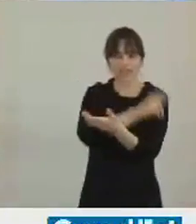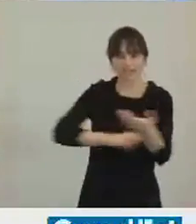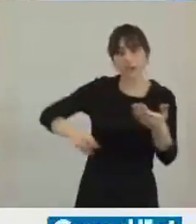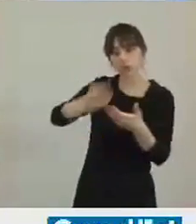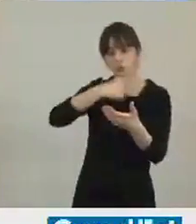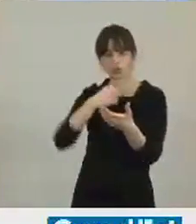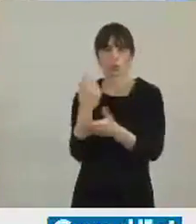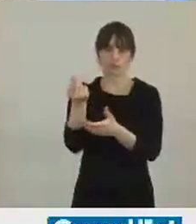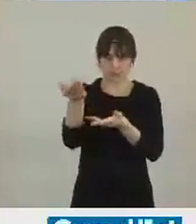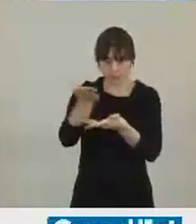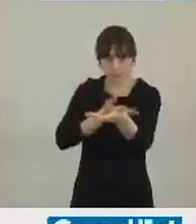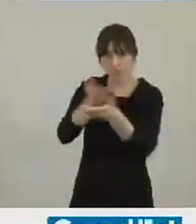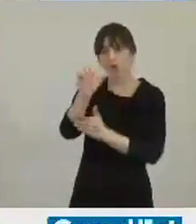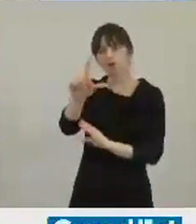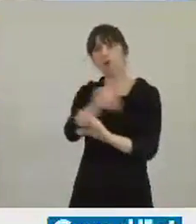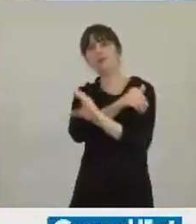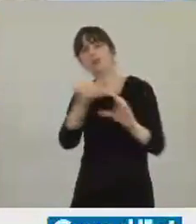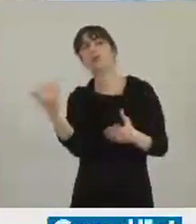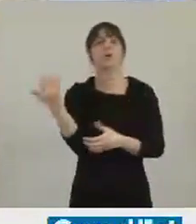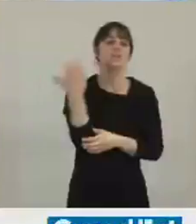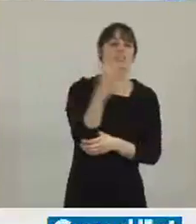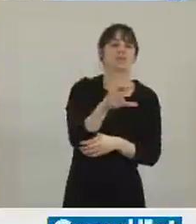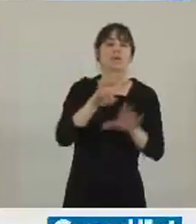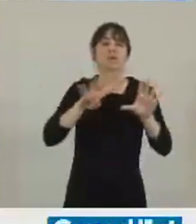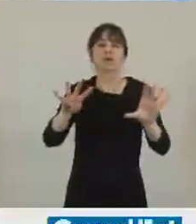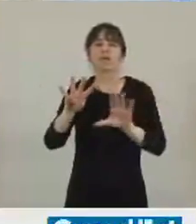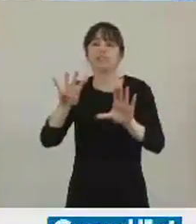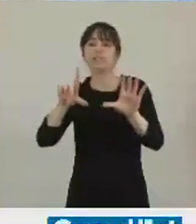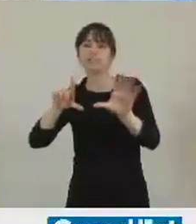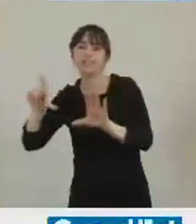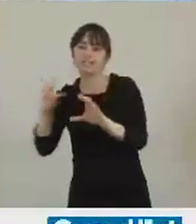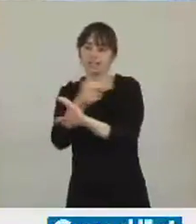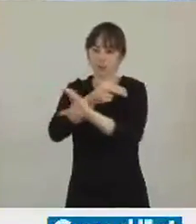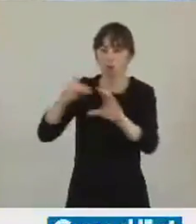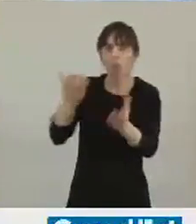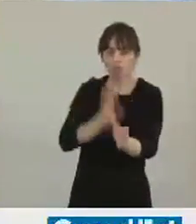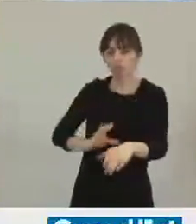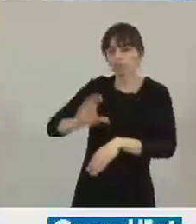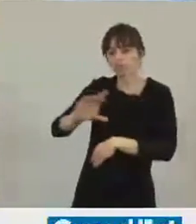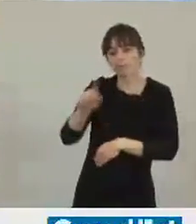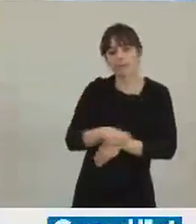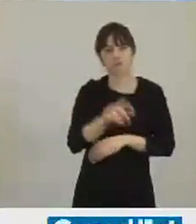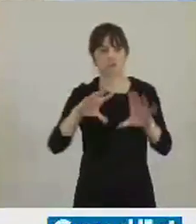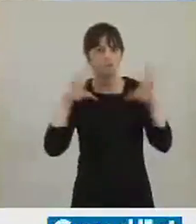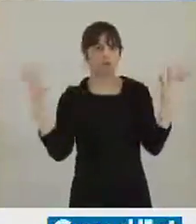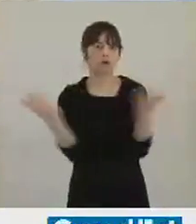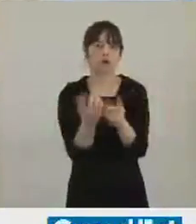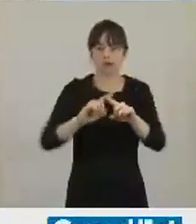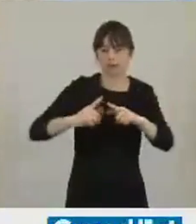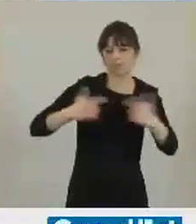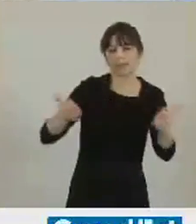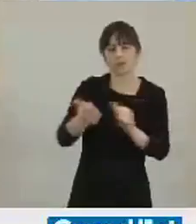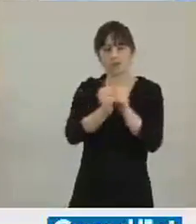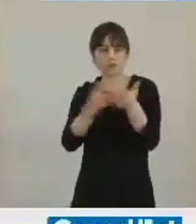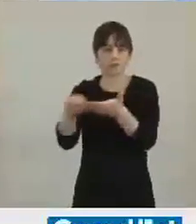prioritaires à hauteur de 2 597 000 €. Bien sûr, s'accompagneront l'acquisition de matériel sportif pour